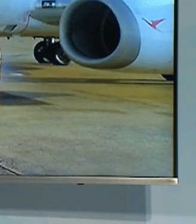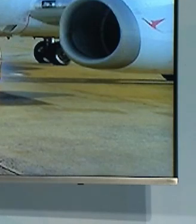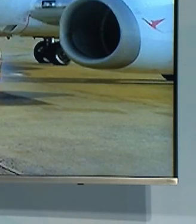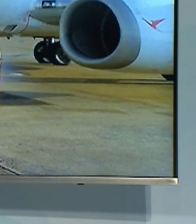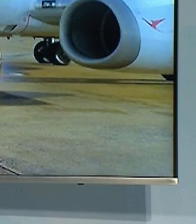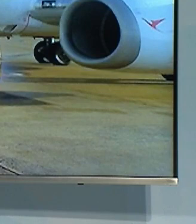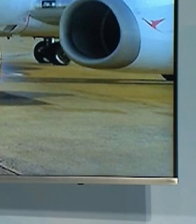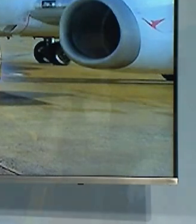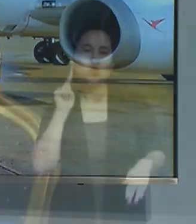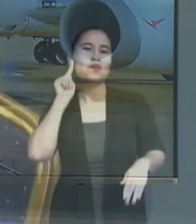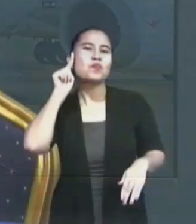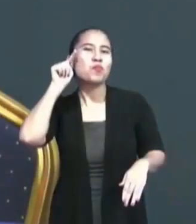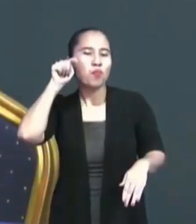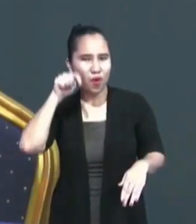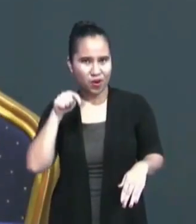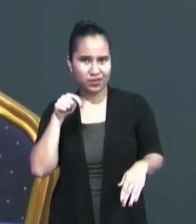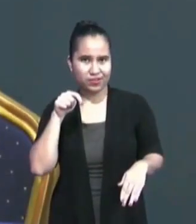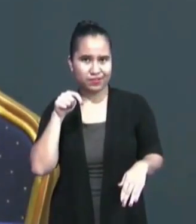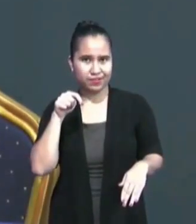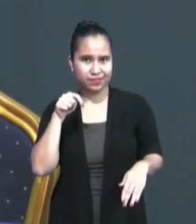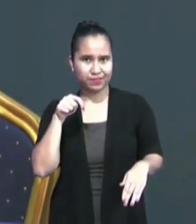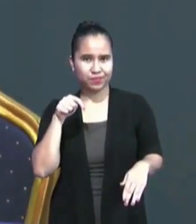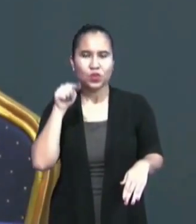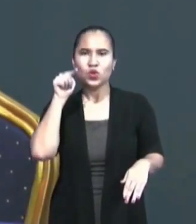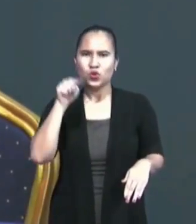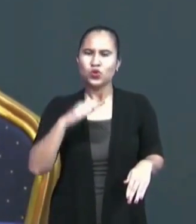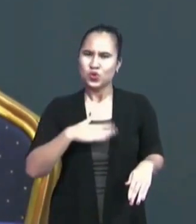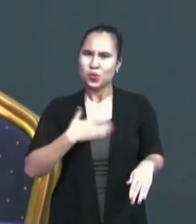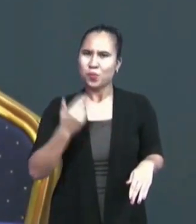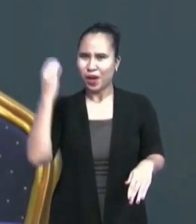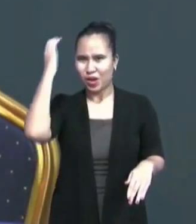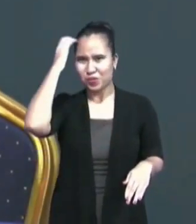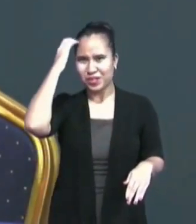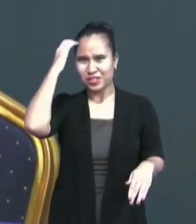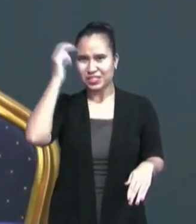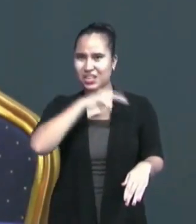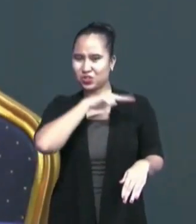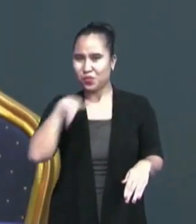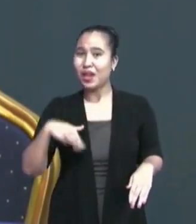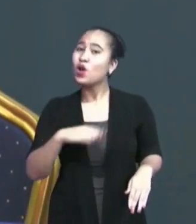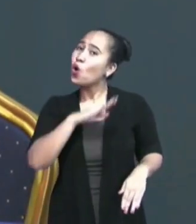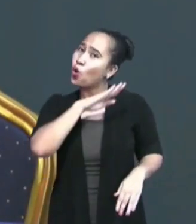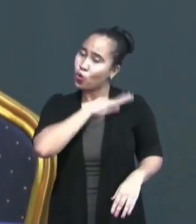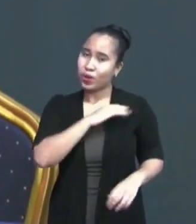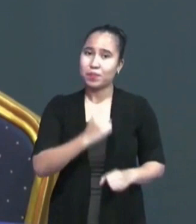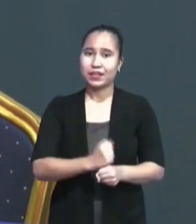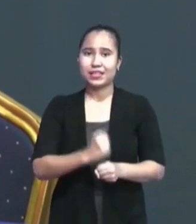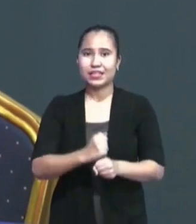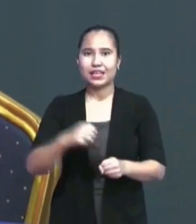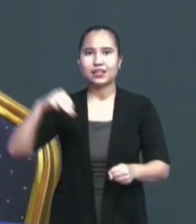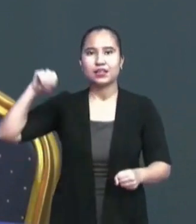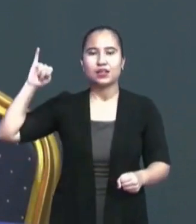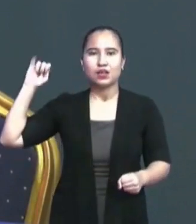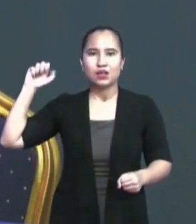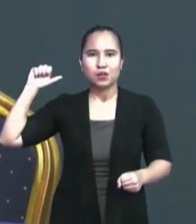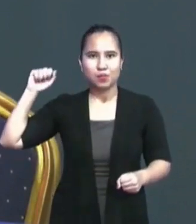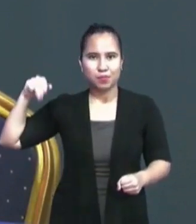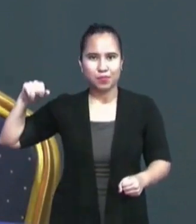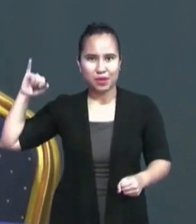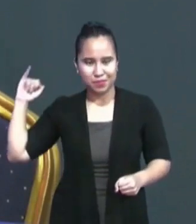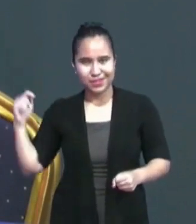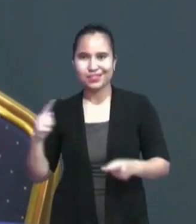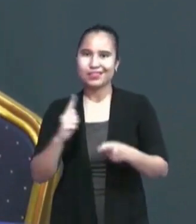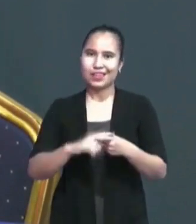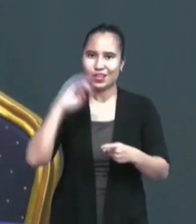vandaag door. U mag weten dat wij, zoals we dat ook hebben gedaan met de vluchten Miami, de vluchten